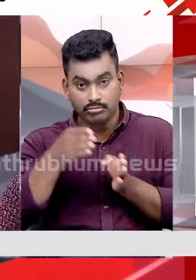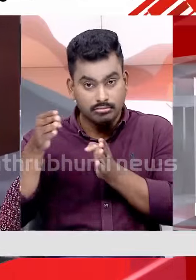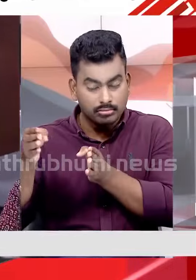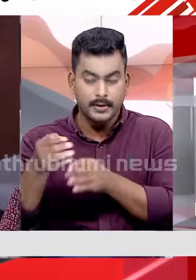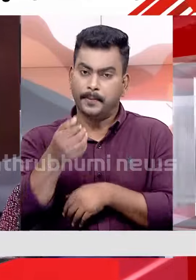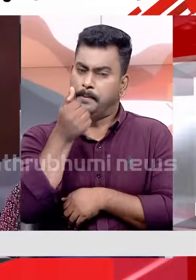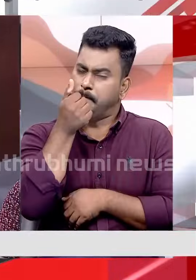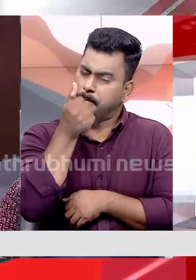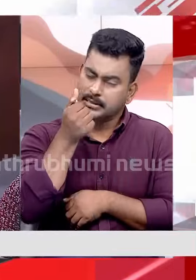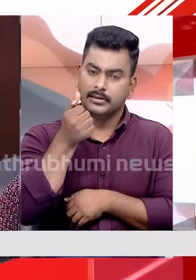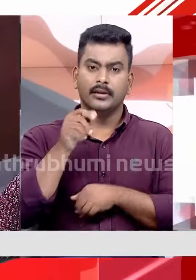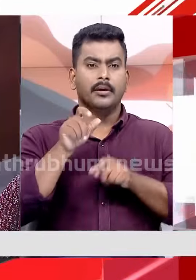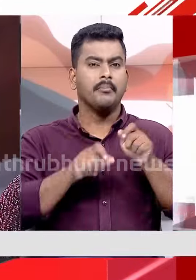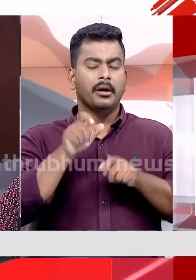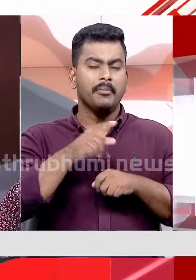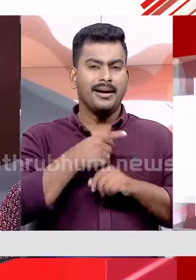തീർച്ചയായും ജനങ്ങളുടെ വികാരം